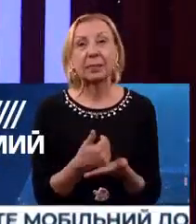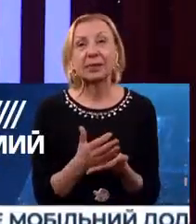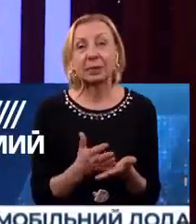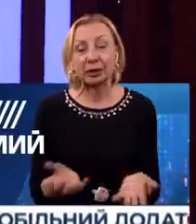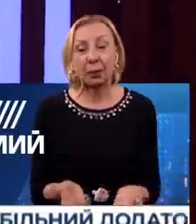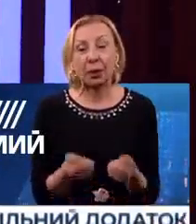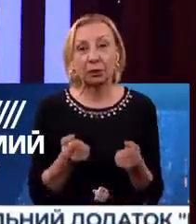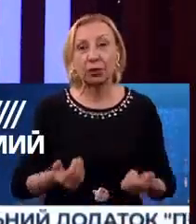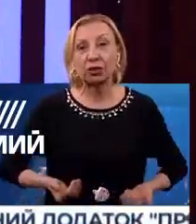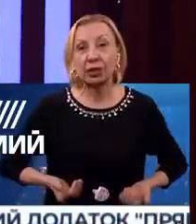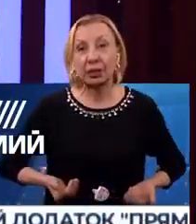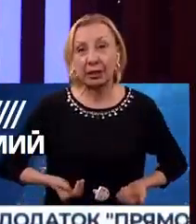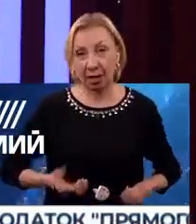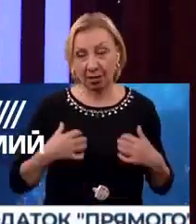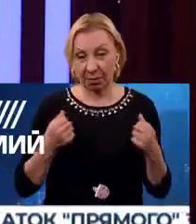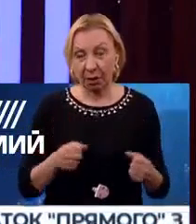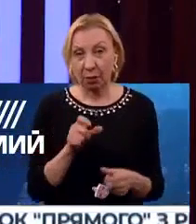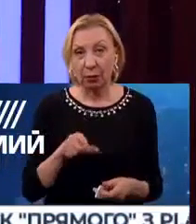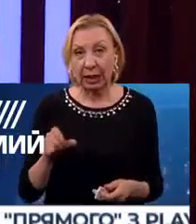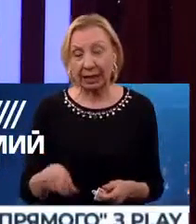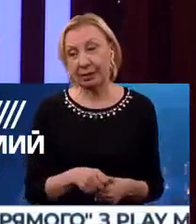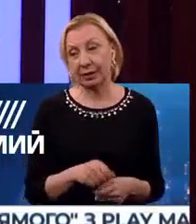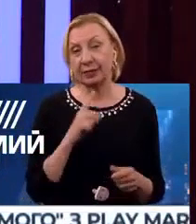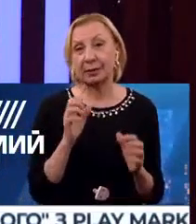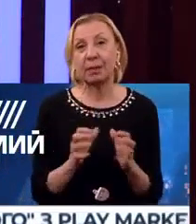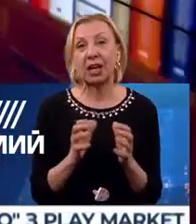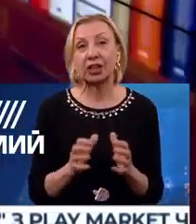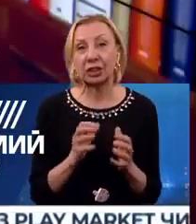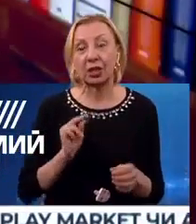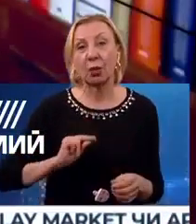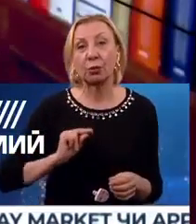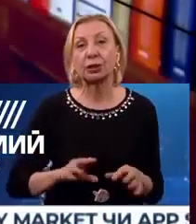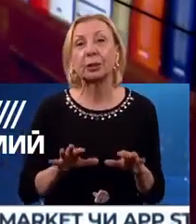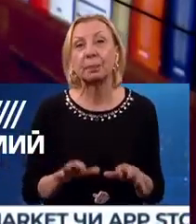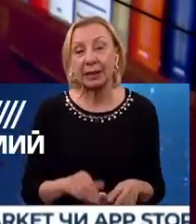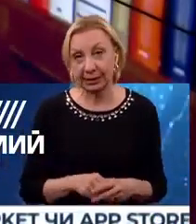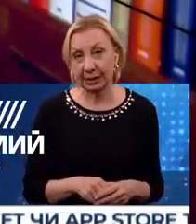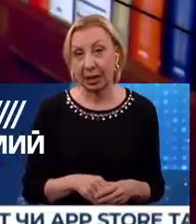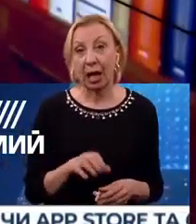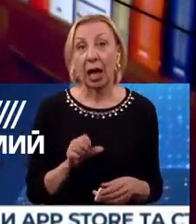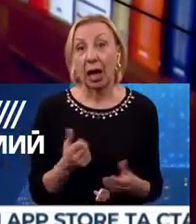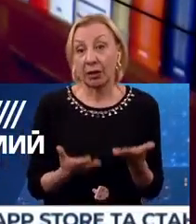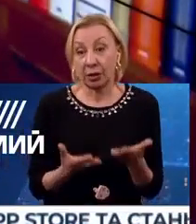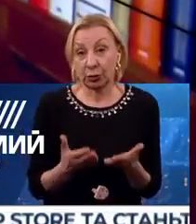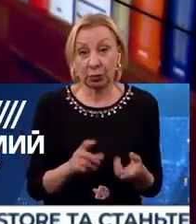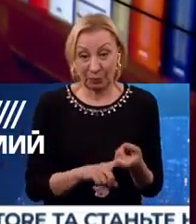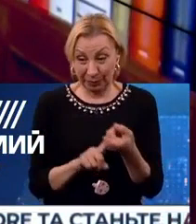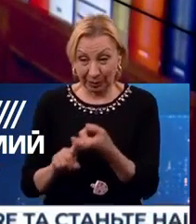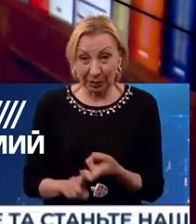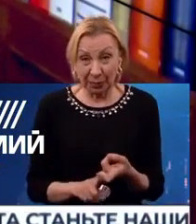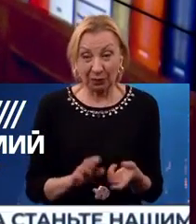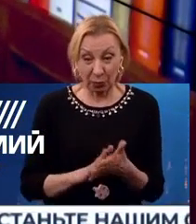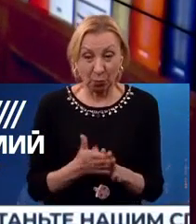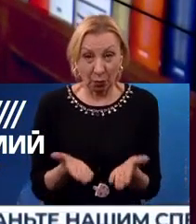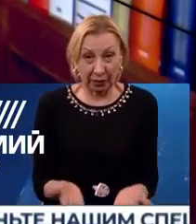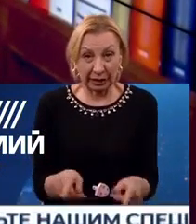порятунок життя українців, на збереження робочих місць. Оце ключове завдання. А якщо ми в умовах пандемії, в умовах